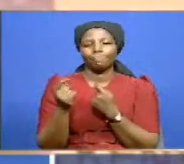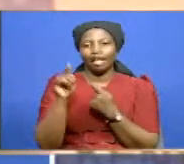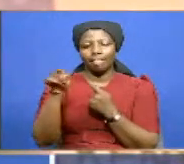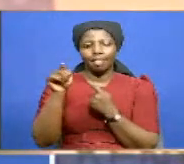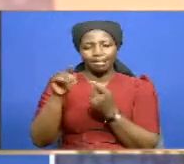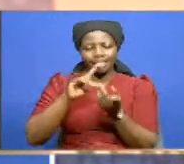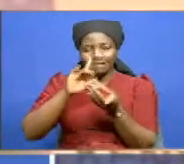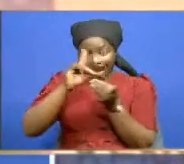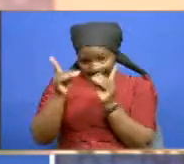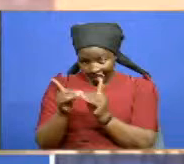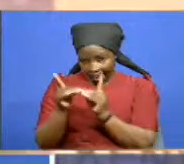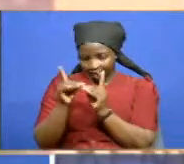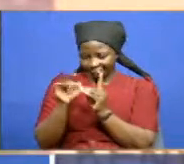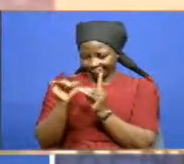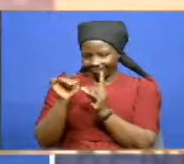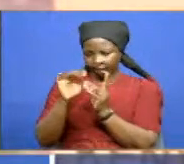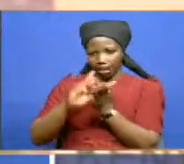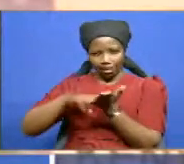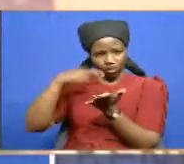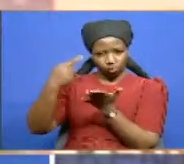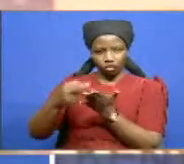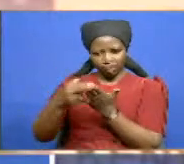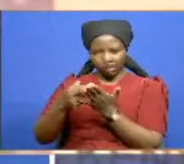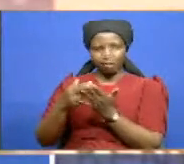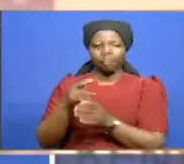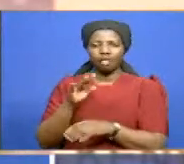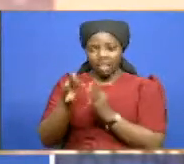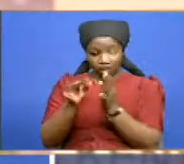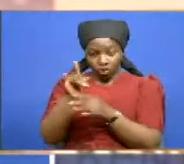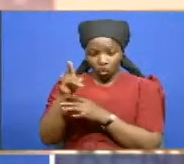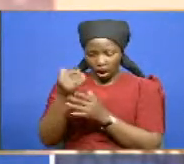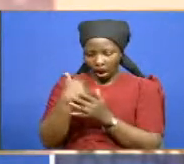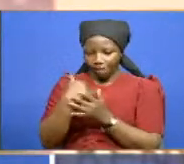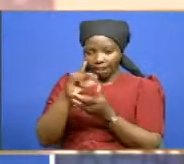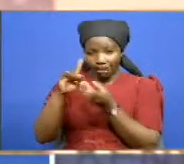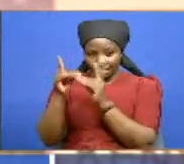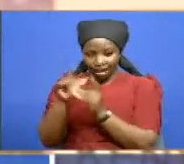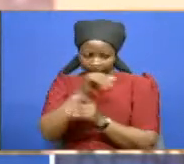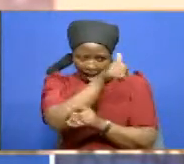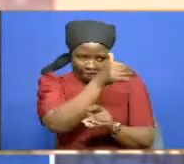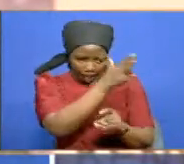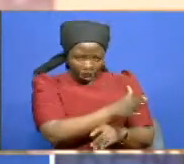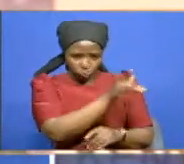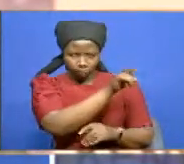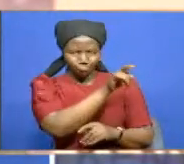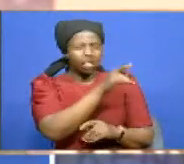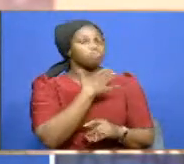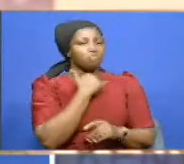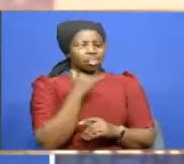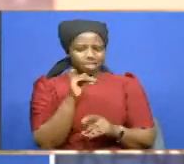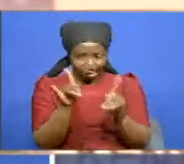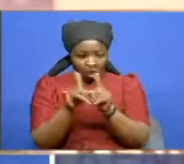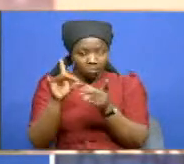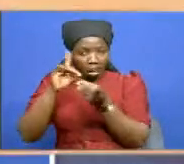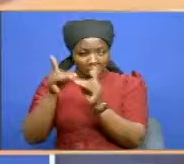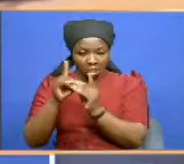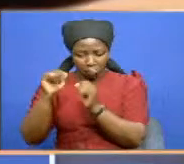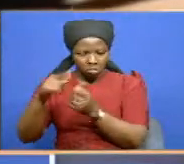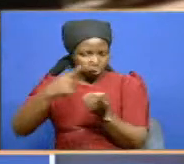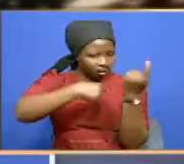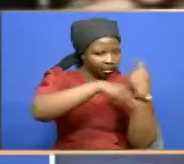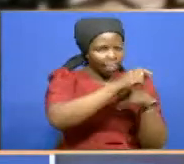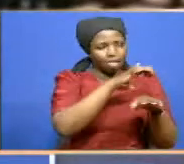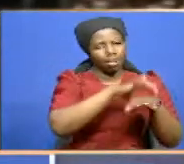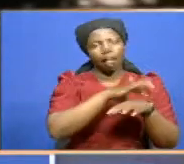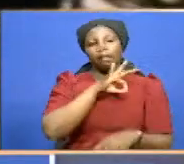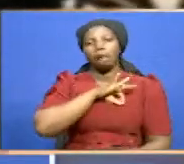resource. So if you have data that somebody else needs, you'd be able to make some money out of it. Shirika